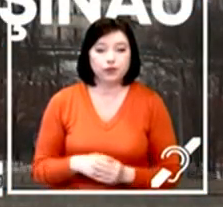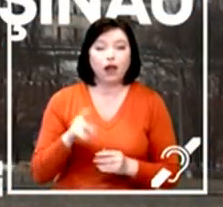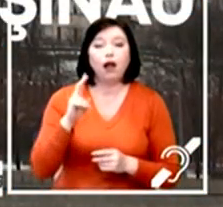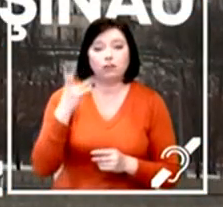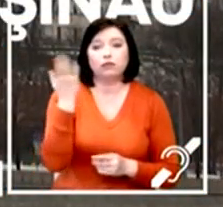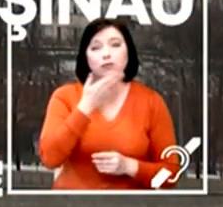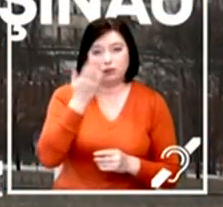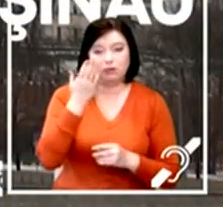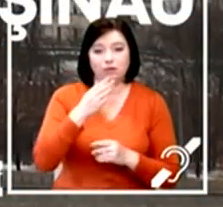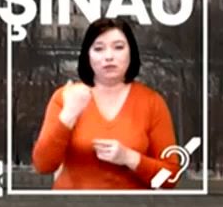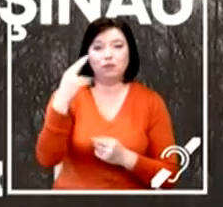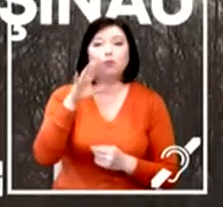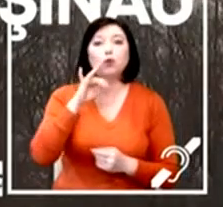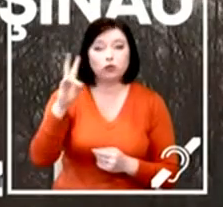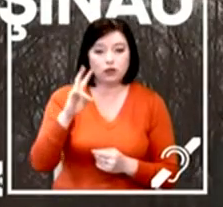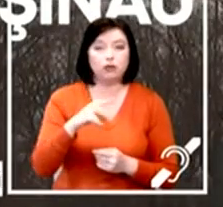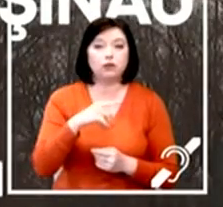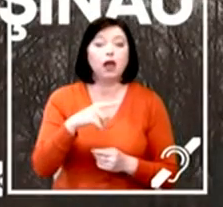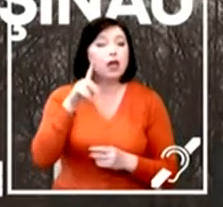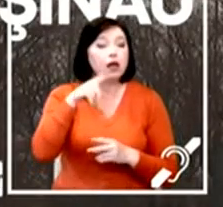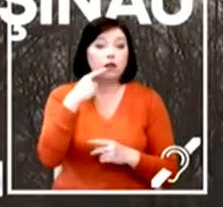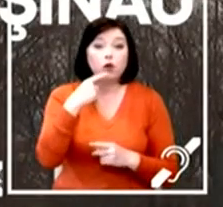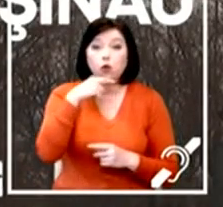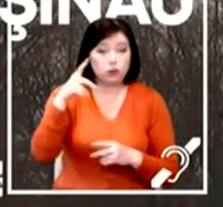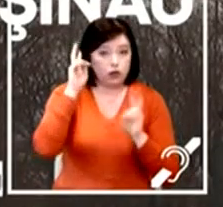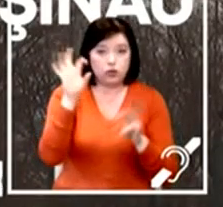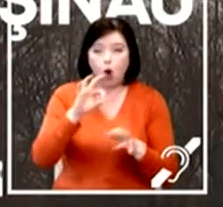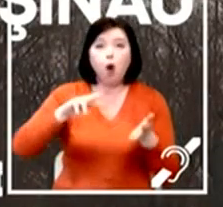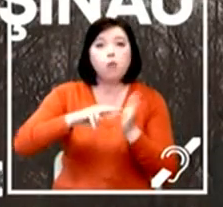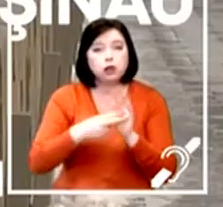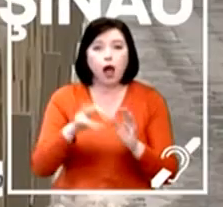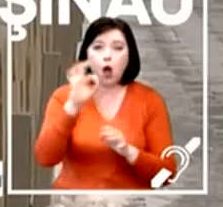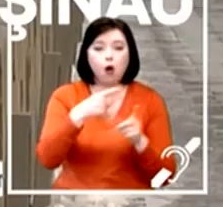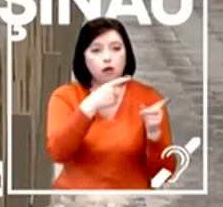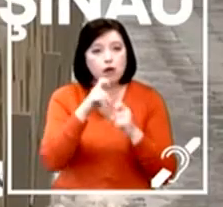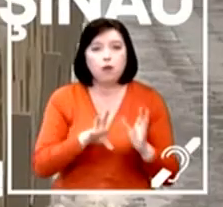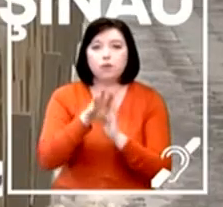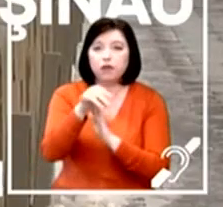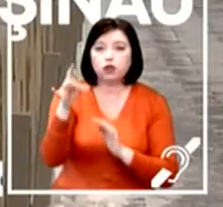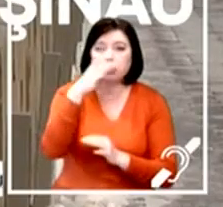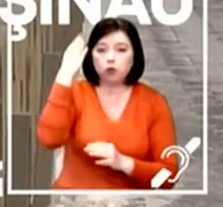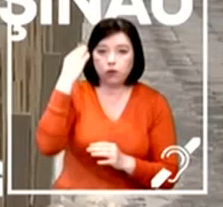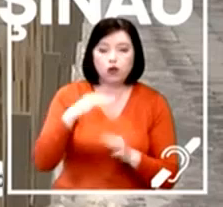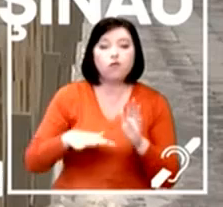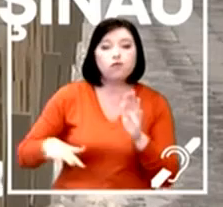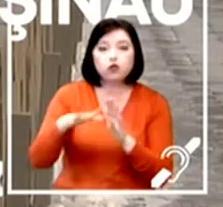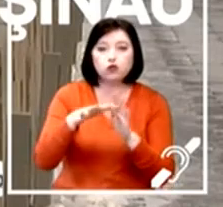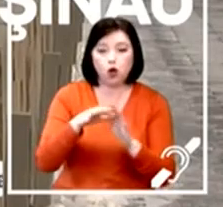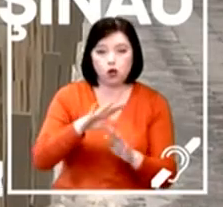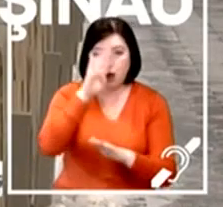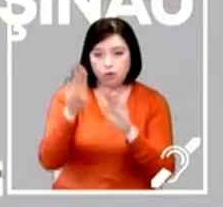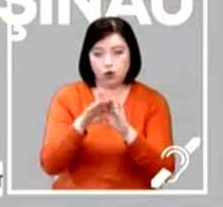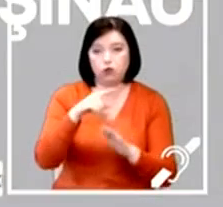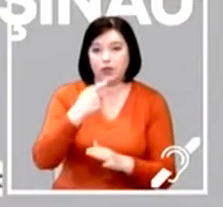Purtătorul de cuvânt al lui Putin susține că Rusia nu știe nimic de vreun plan privind atragerea Republicii Moldova în zona sa de